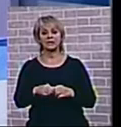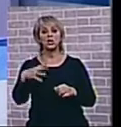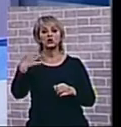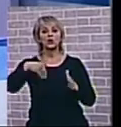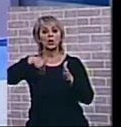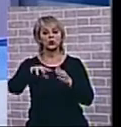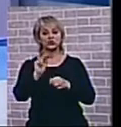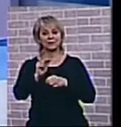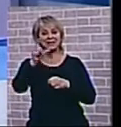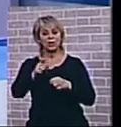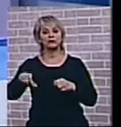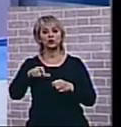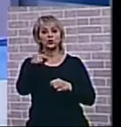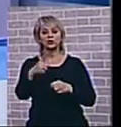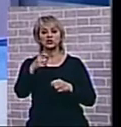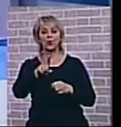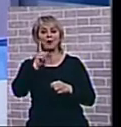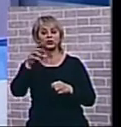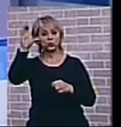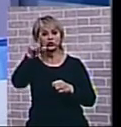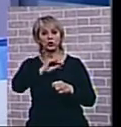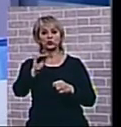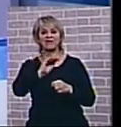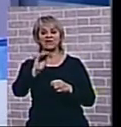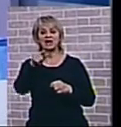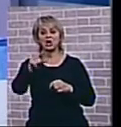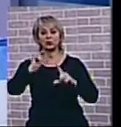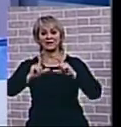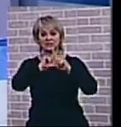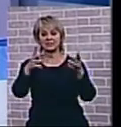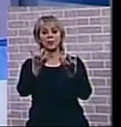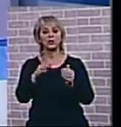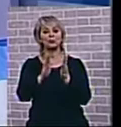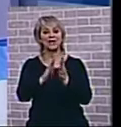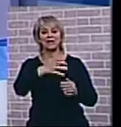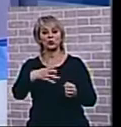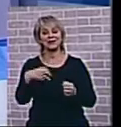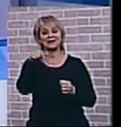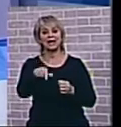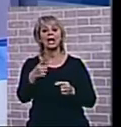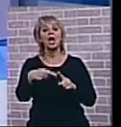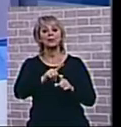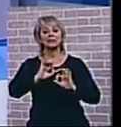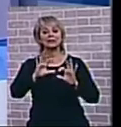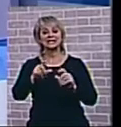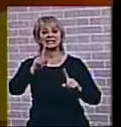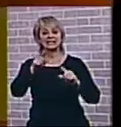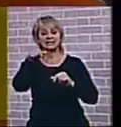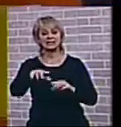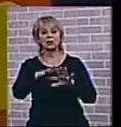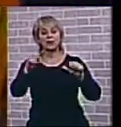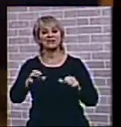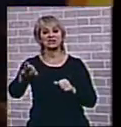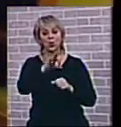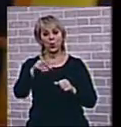Сорок лучших педагогов Дона и 100 молодых ученых Южного федерального университета получат премии губернатора. Об этом рассказали на заседании